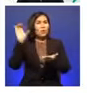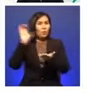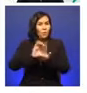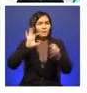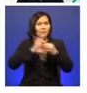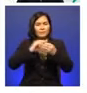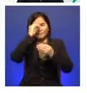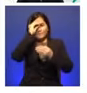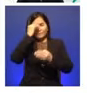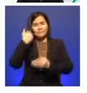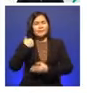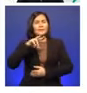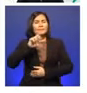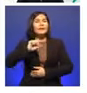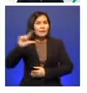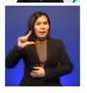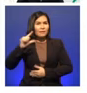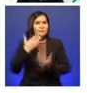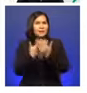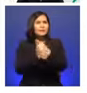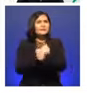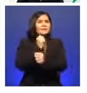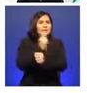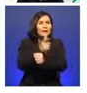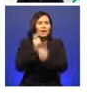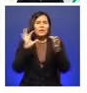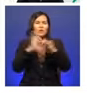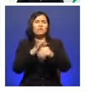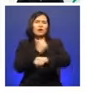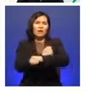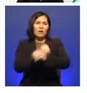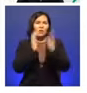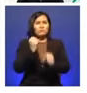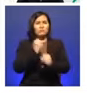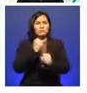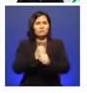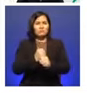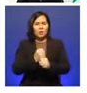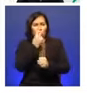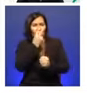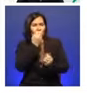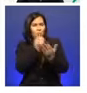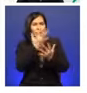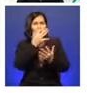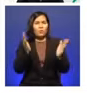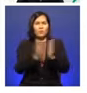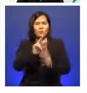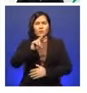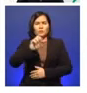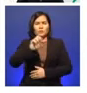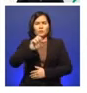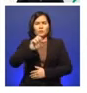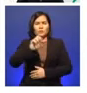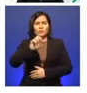ะครับแต่ว่าเป็นรายจ่ายของบุคลากรที่มีการตั้งข้อสังเกตกันนะครับว่าสูงมากเหมือนกันนะครับถึง200,000ล้านหรือประม